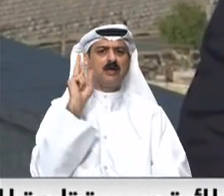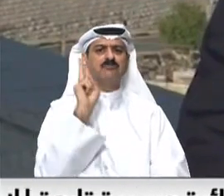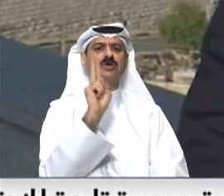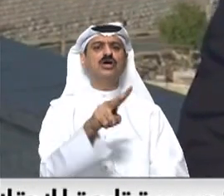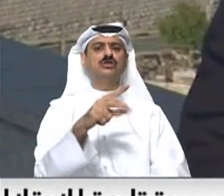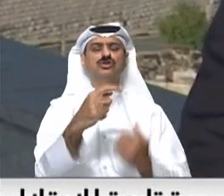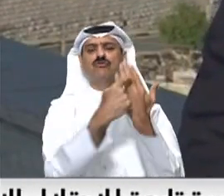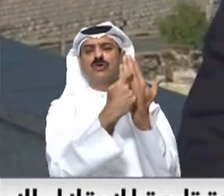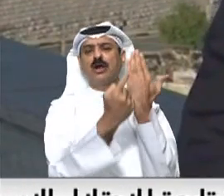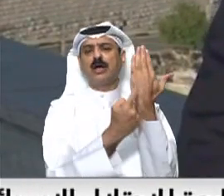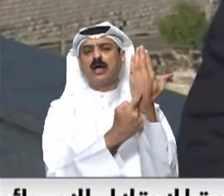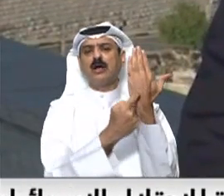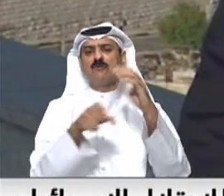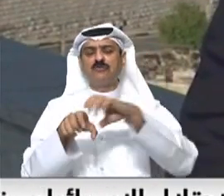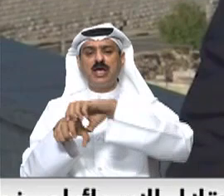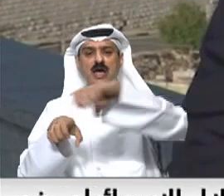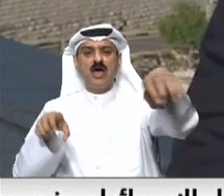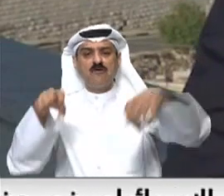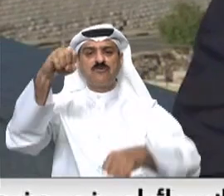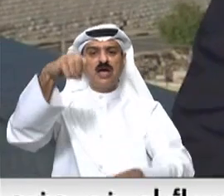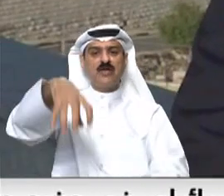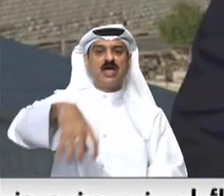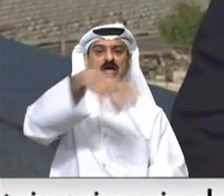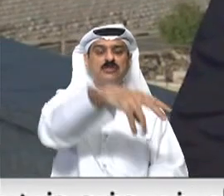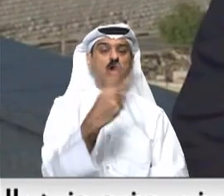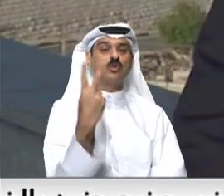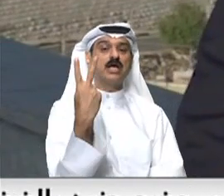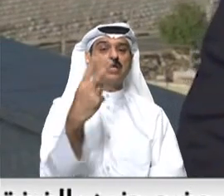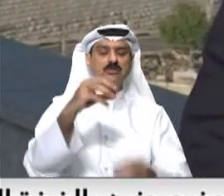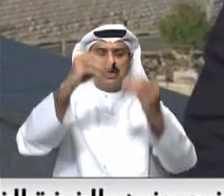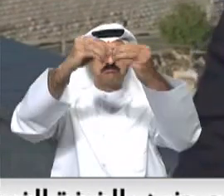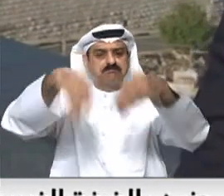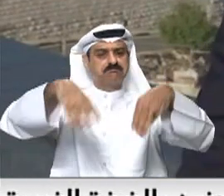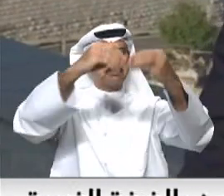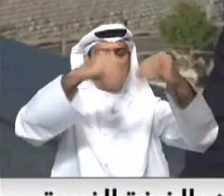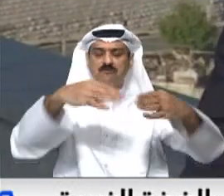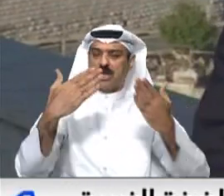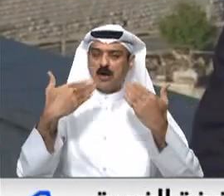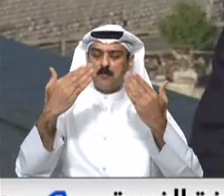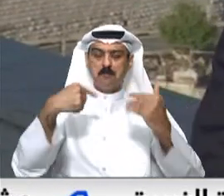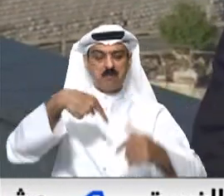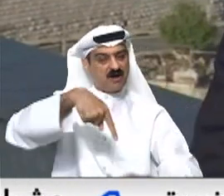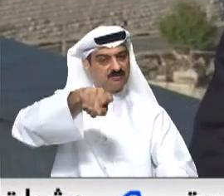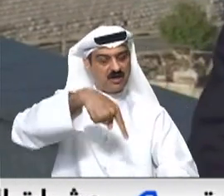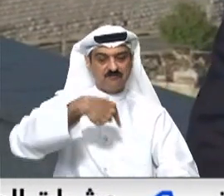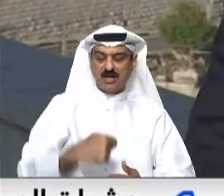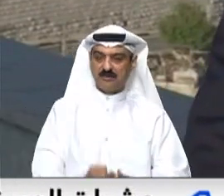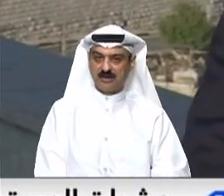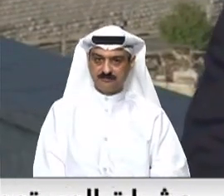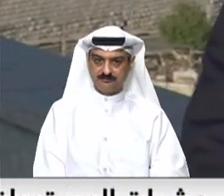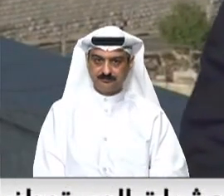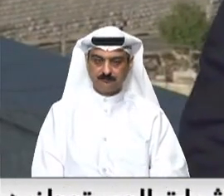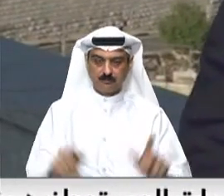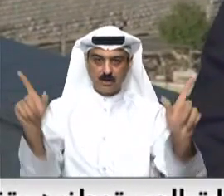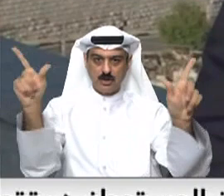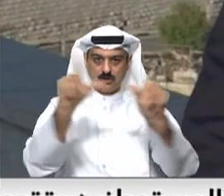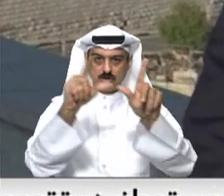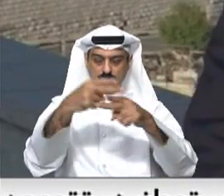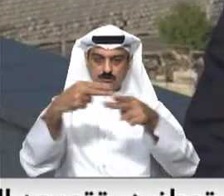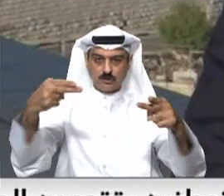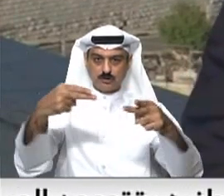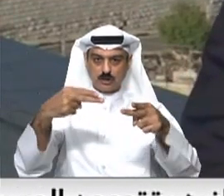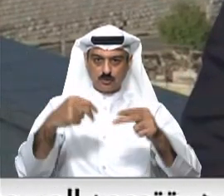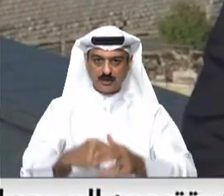عن حل الدولتين او تسويه سياسيه او اي اتفاقات مرحليه او مستقبليه فعلا نصير فالح